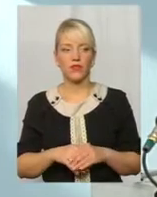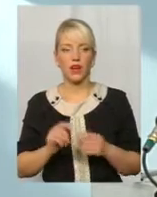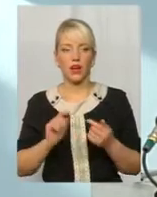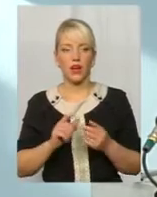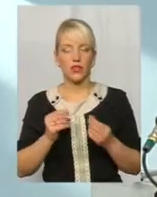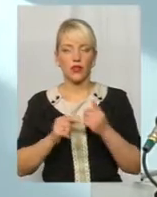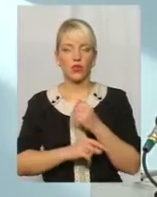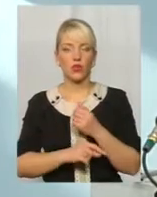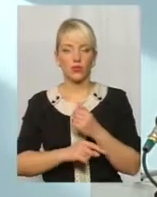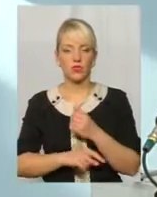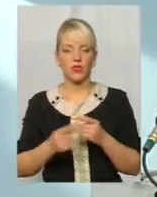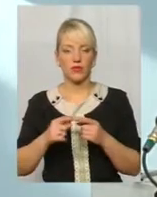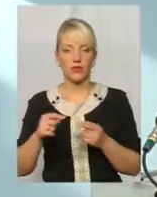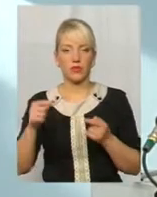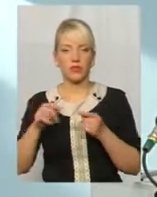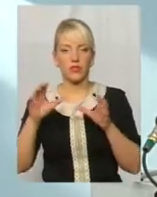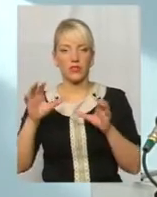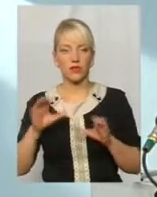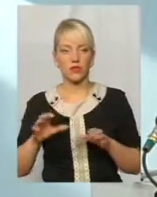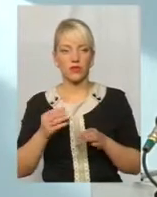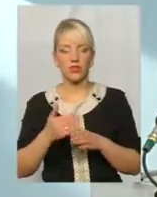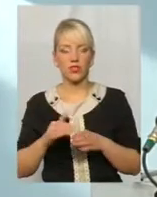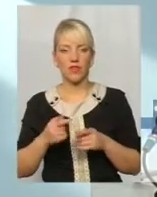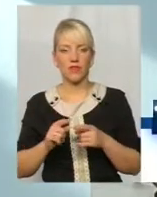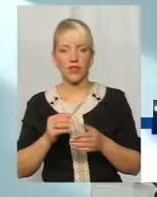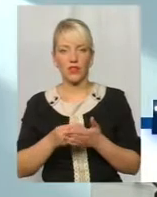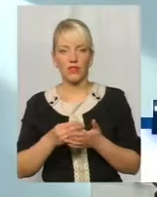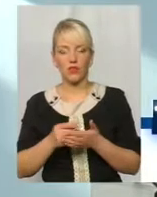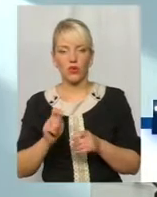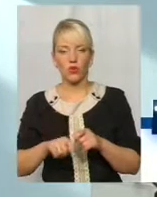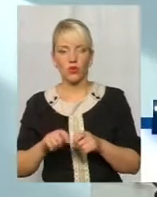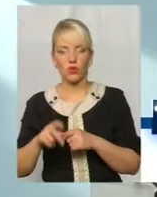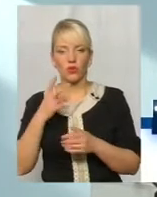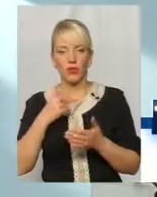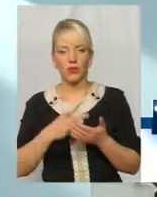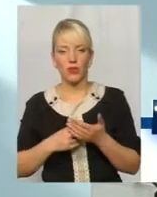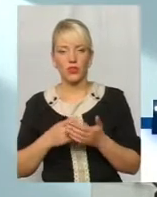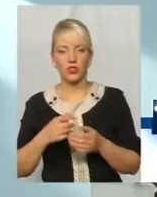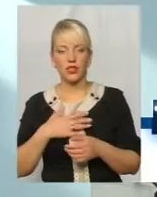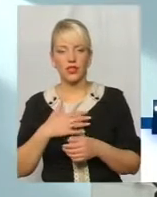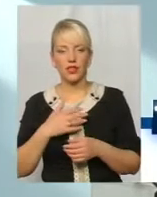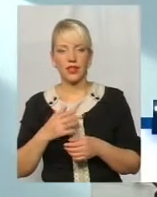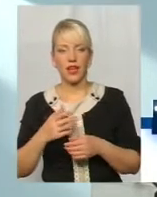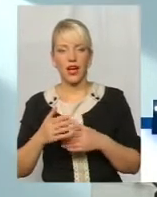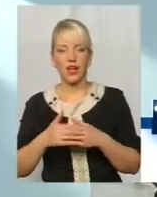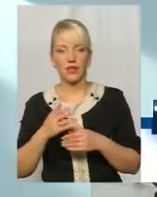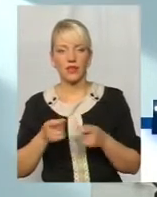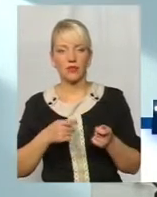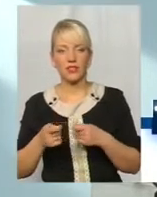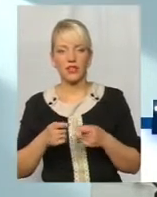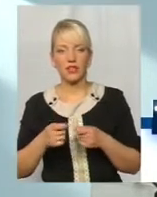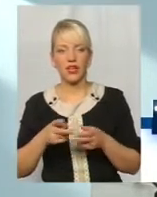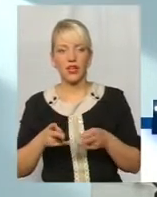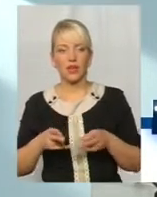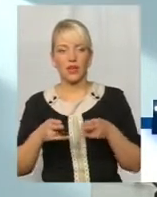закону України про запобігання корупції в частині фінансового контролю, передбачена дисциплінарна, адміністративна, ну і